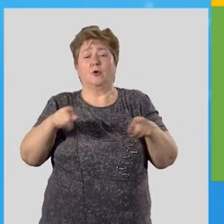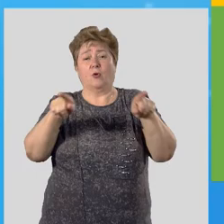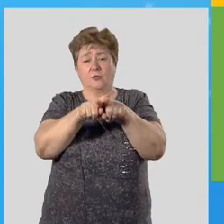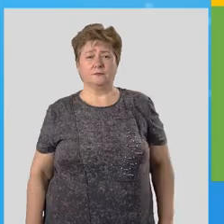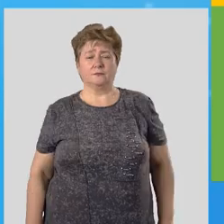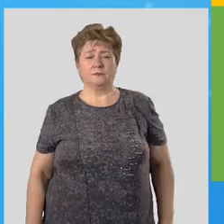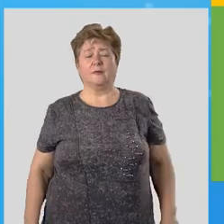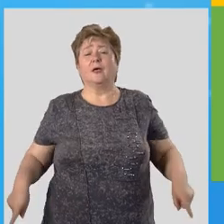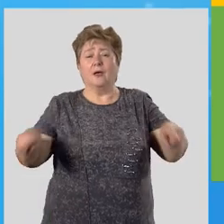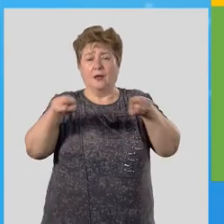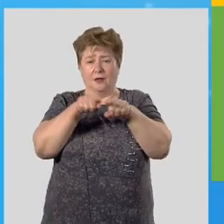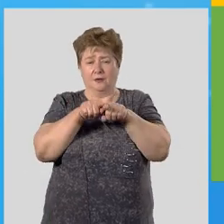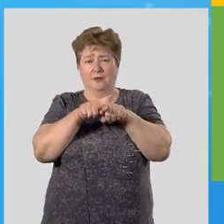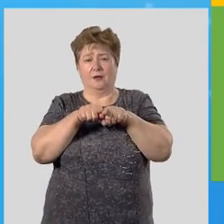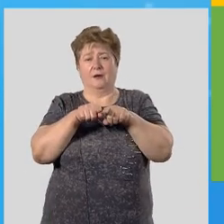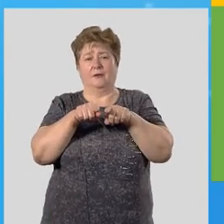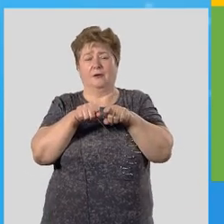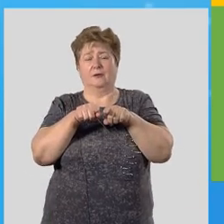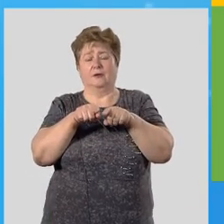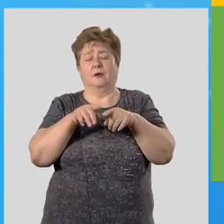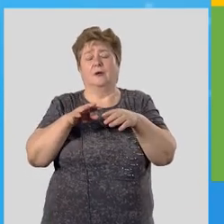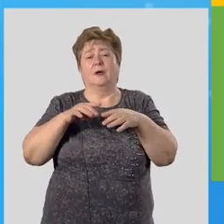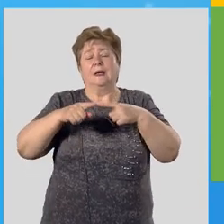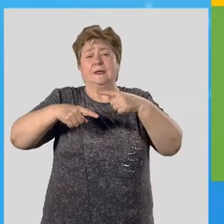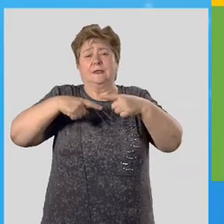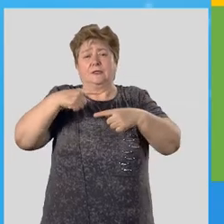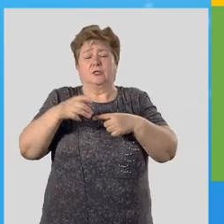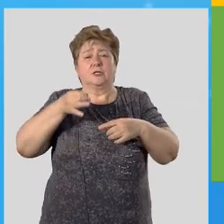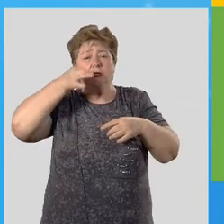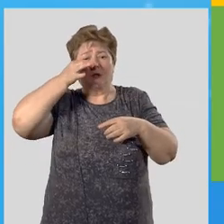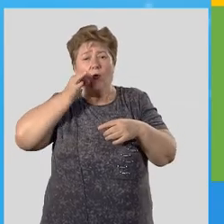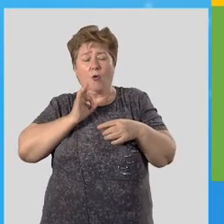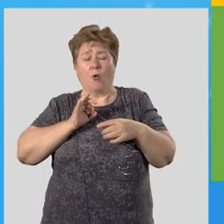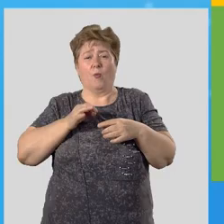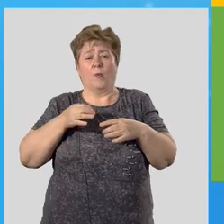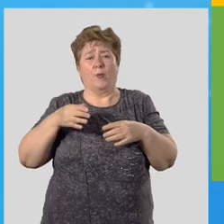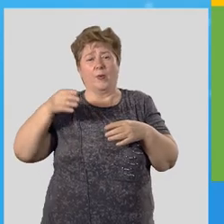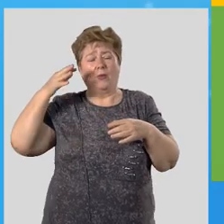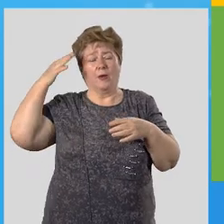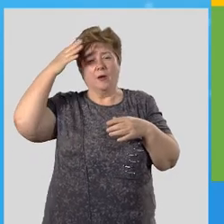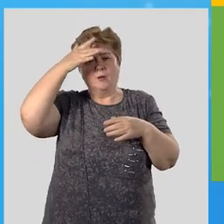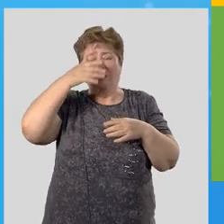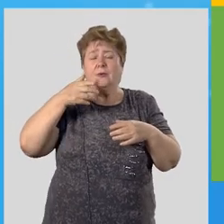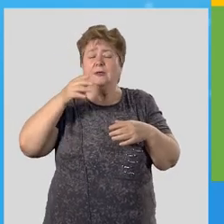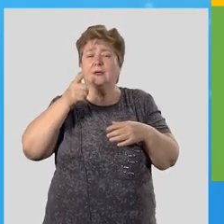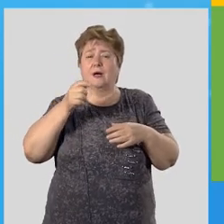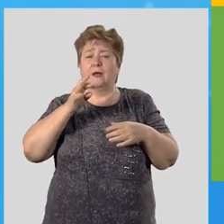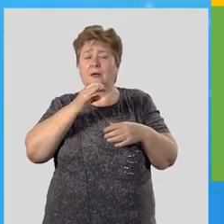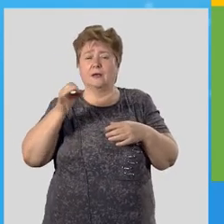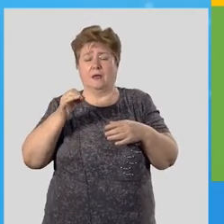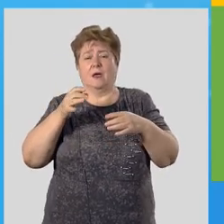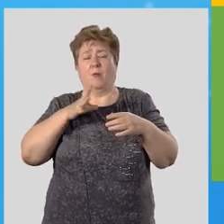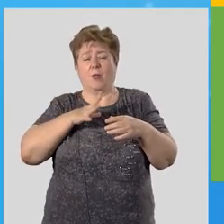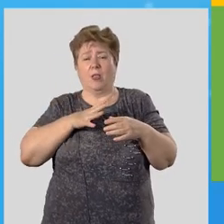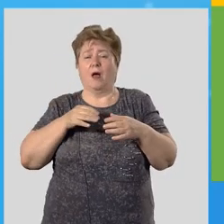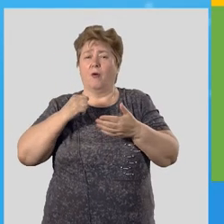одновременно. Таким образом, посредством опыта гипотеза Галилея была